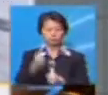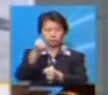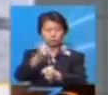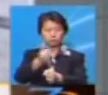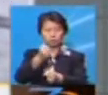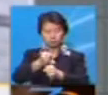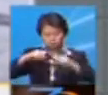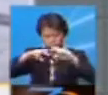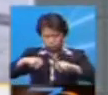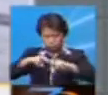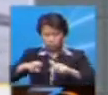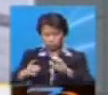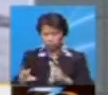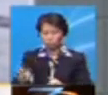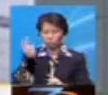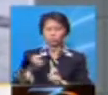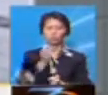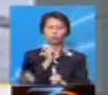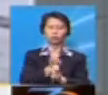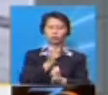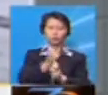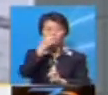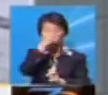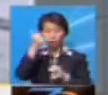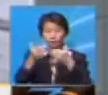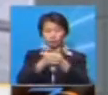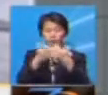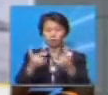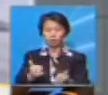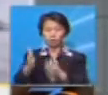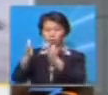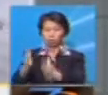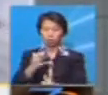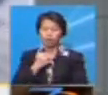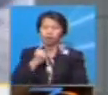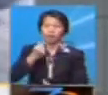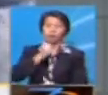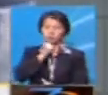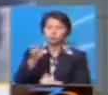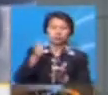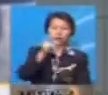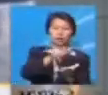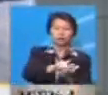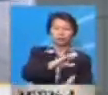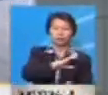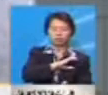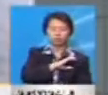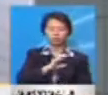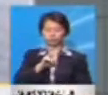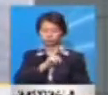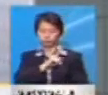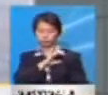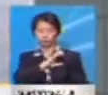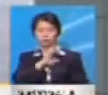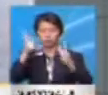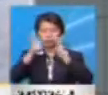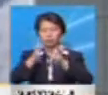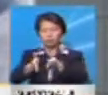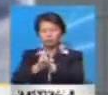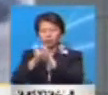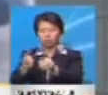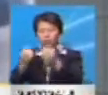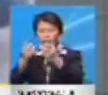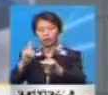Kerja siasatan turut menemui kesukaran kerana sehingga kini mangsa tidak membuat laporan polis. Justru Tan Sri Khalid meminta orang ramai